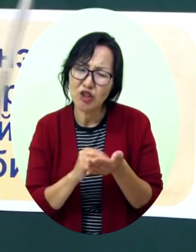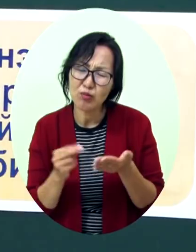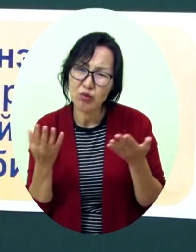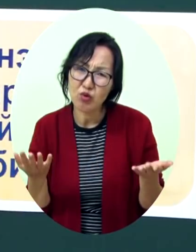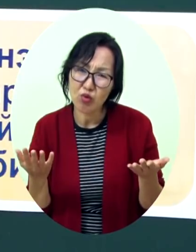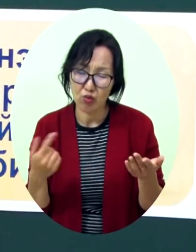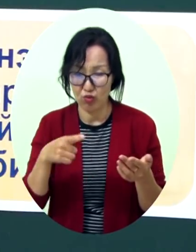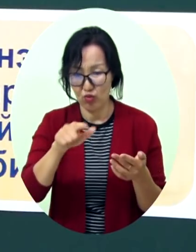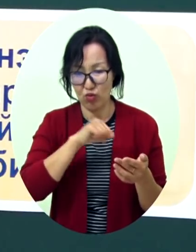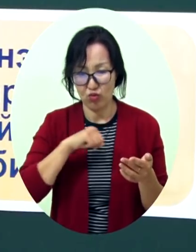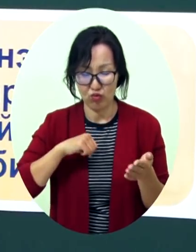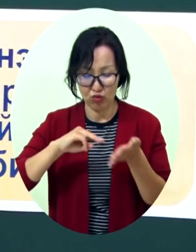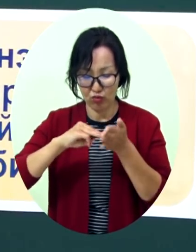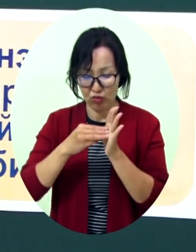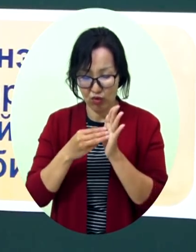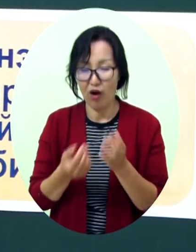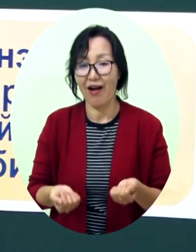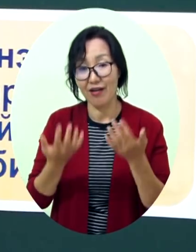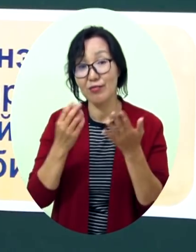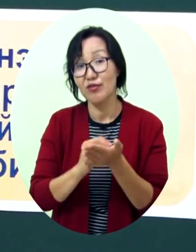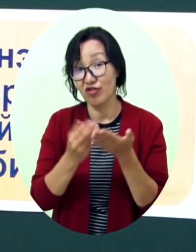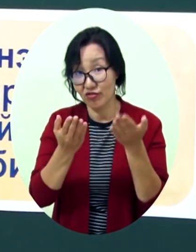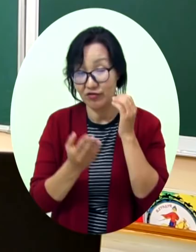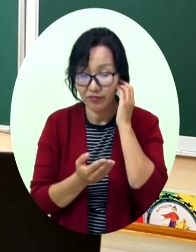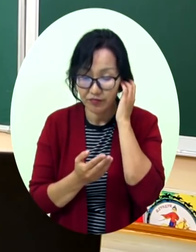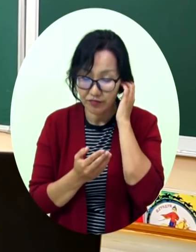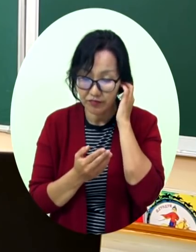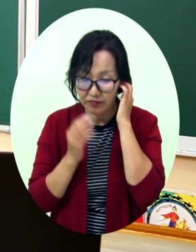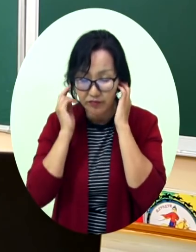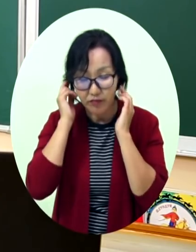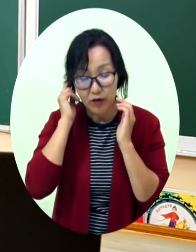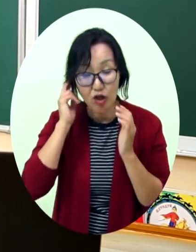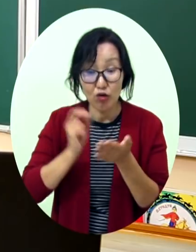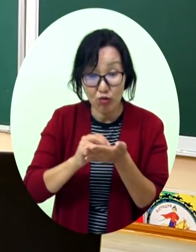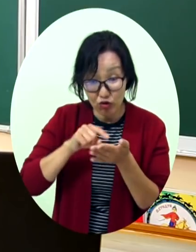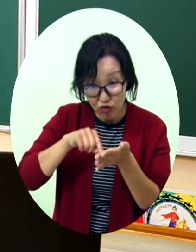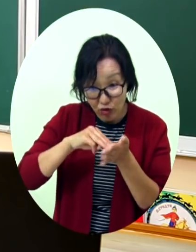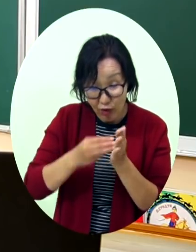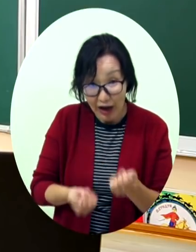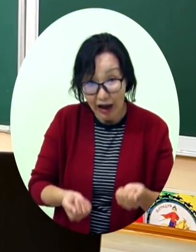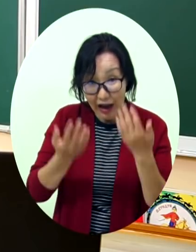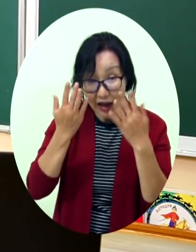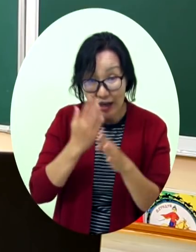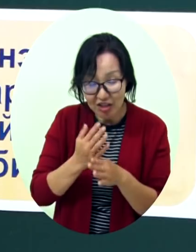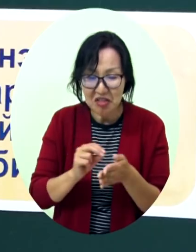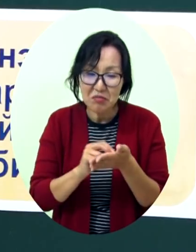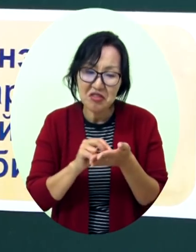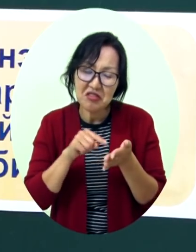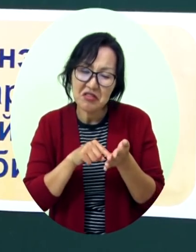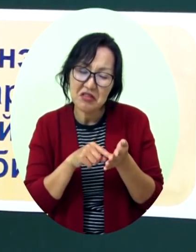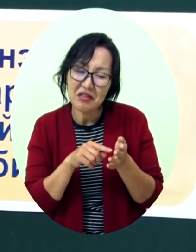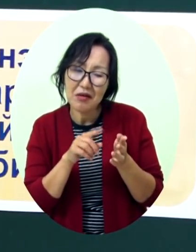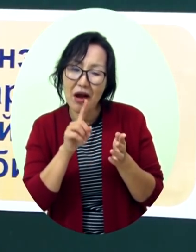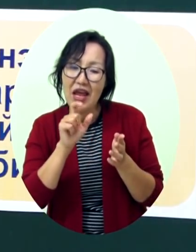вэ гэдгийг өөртөө төлөвлөгөө гаргана гэсэн үг. За, бичих төлөвлөгөөгөө гаргаад бичих хэм